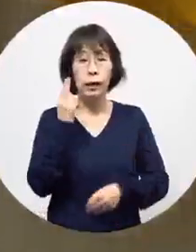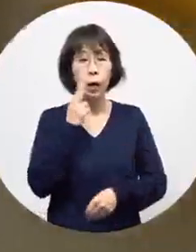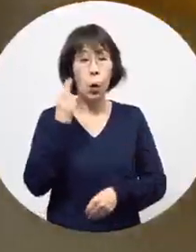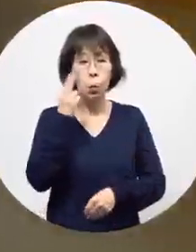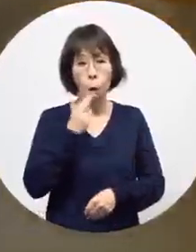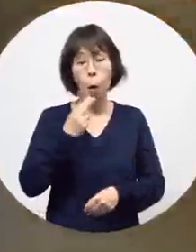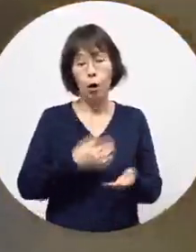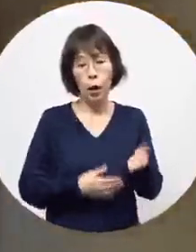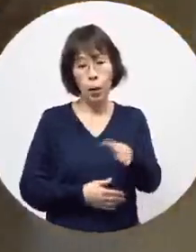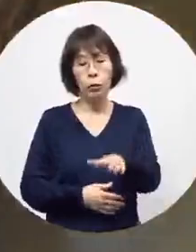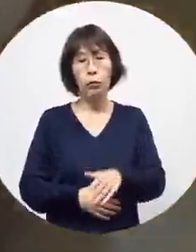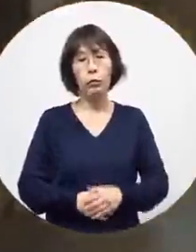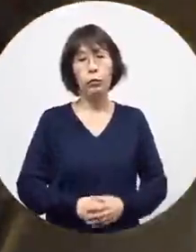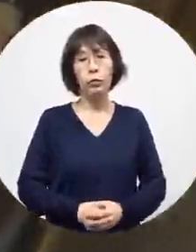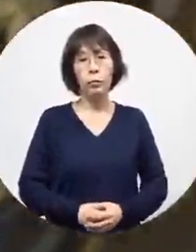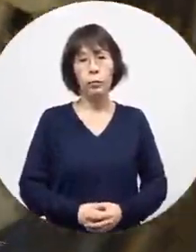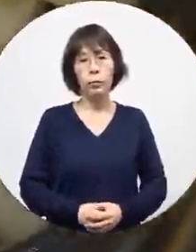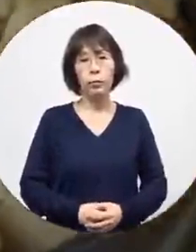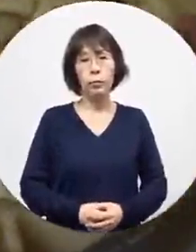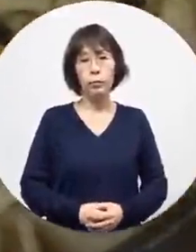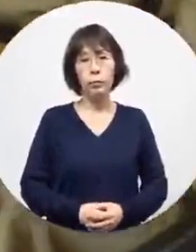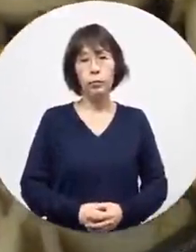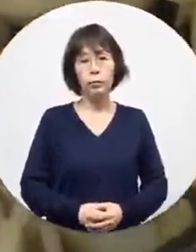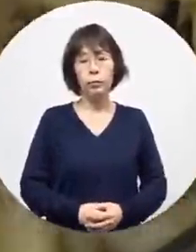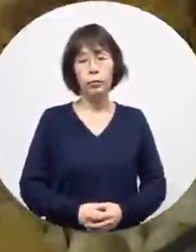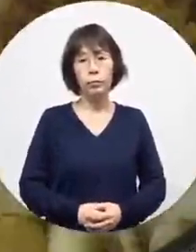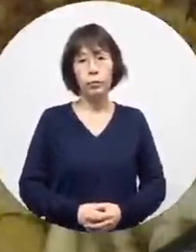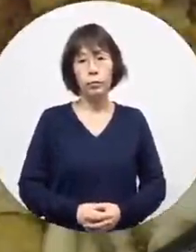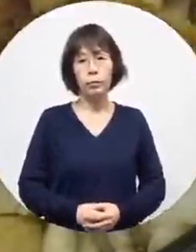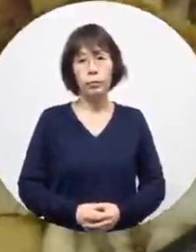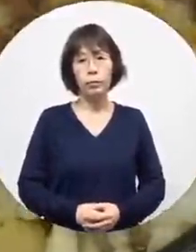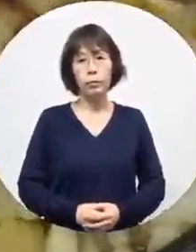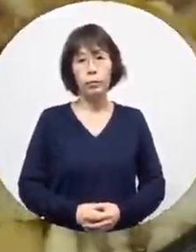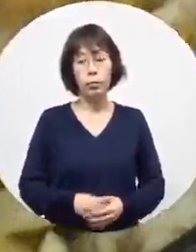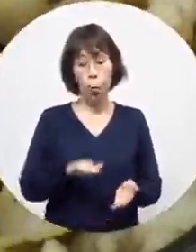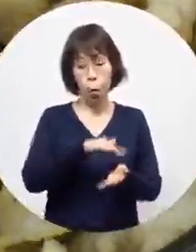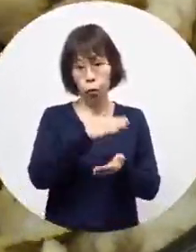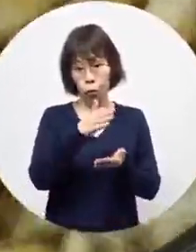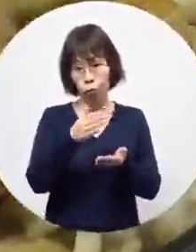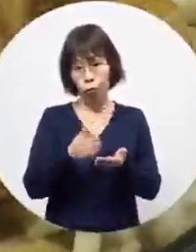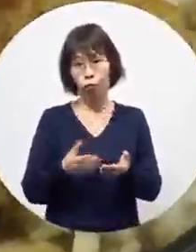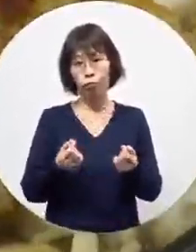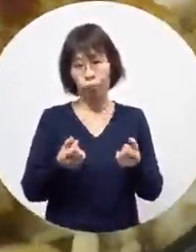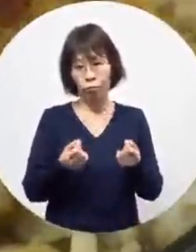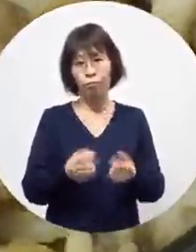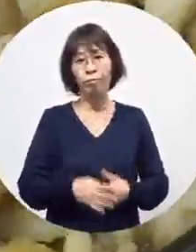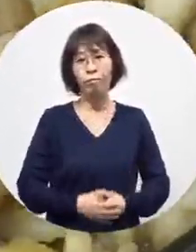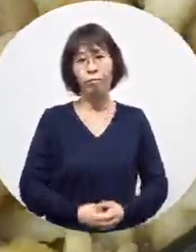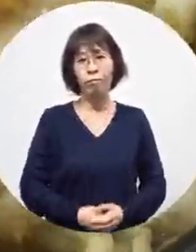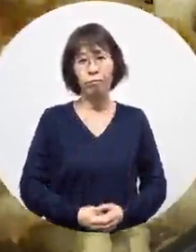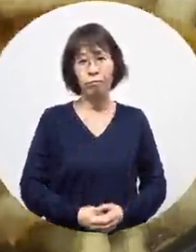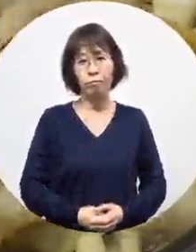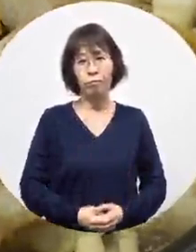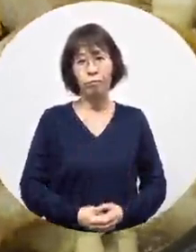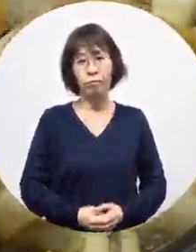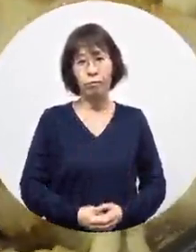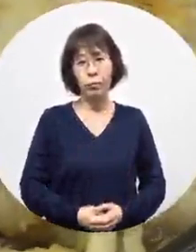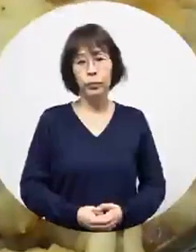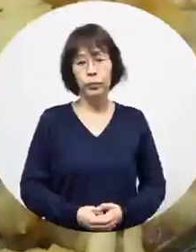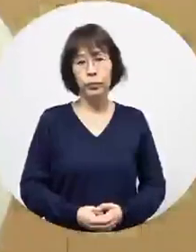れていきます。 はい、いよいよ全部入れてしまっていいですか。はい、あー、ボリューム満点ですね。は